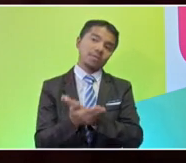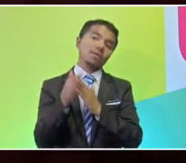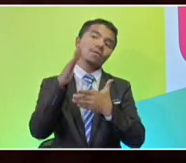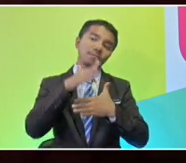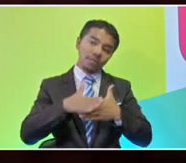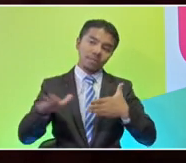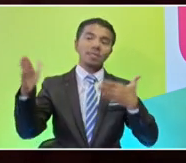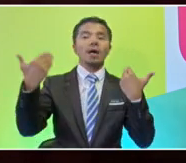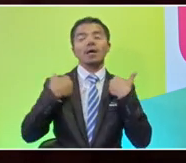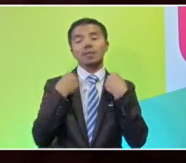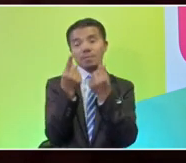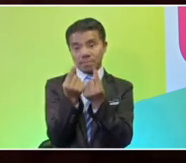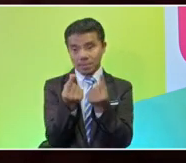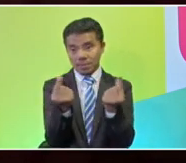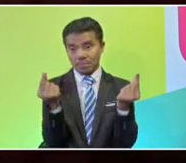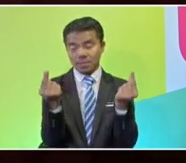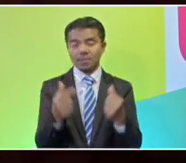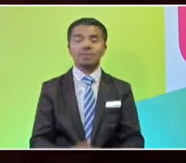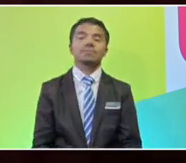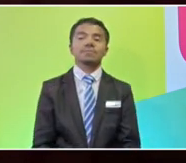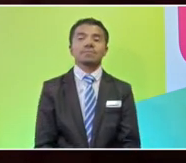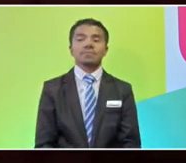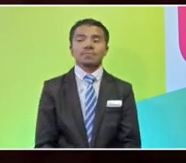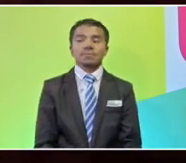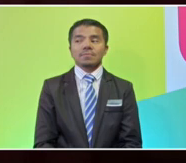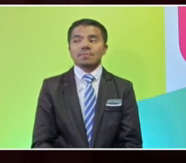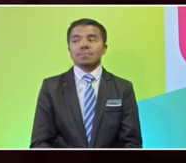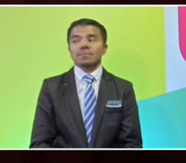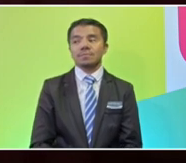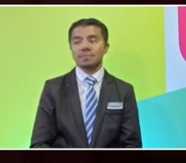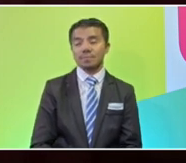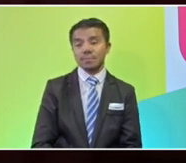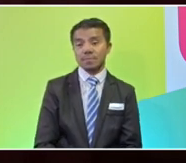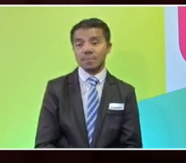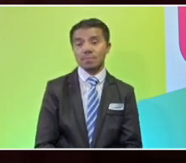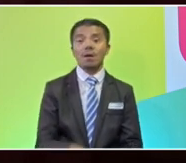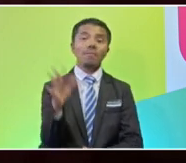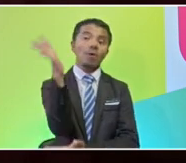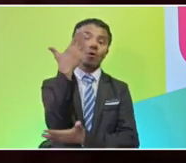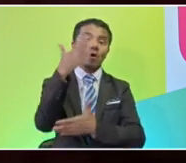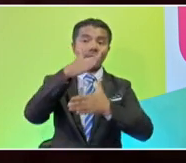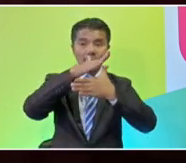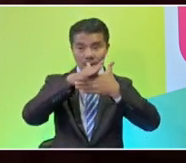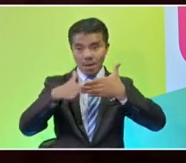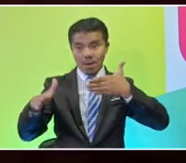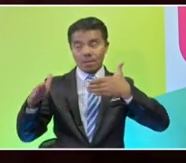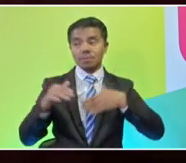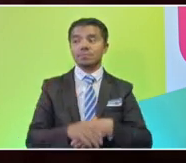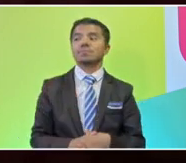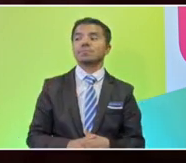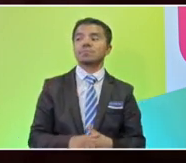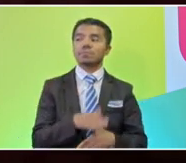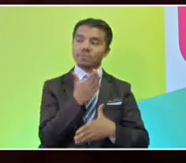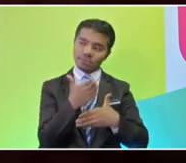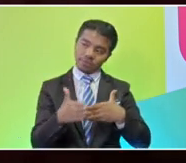dalam Betik ada biji Beti Oke seterusnya kita tengok pupuk instruksinya ialah pokok mangga di rimbun